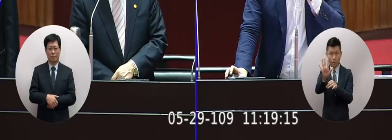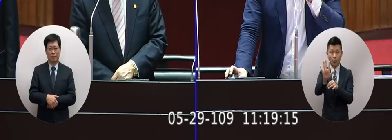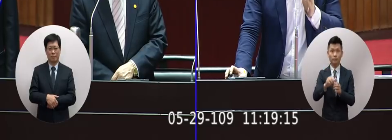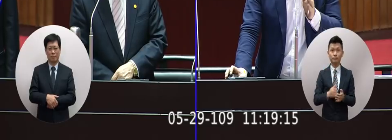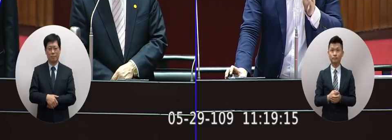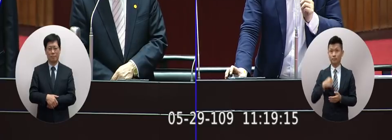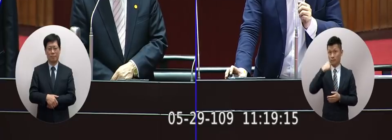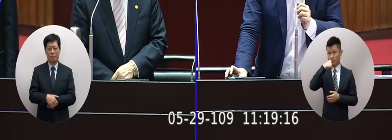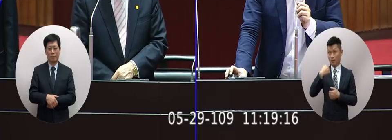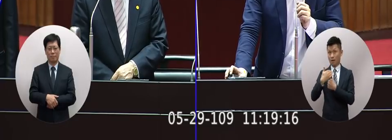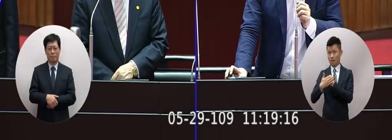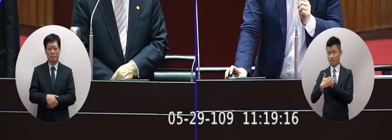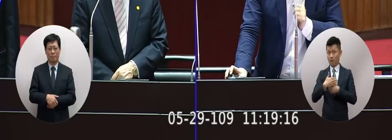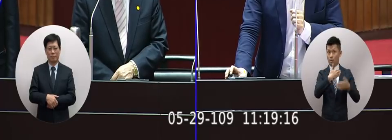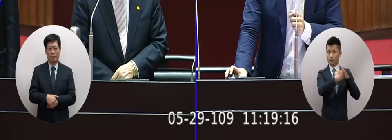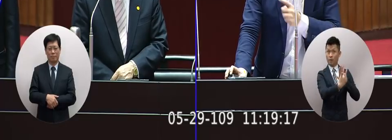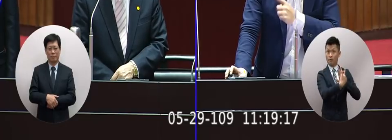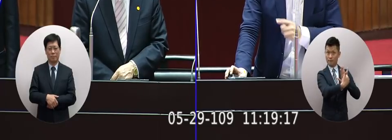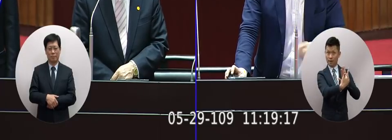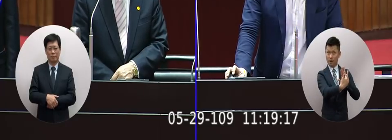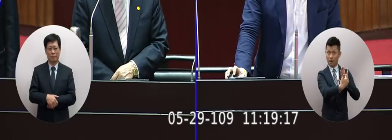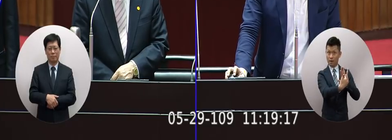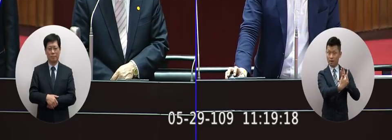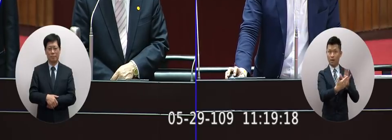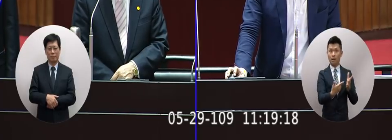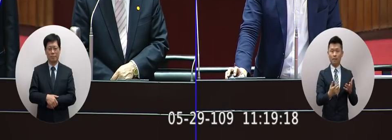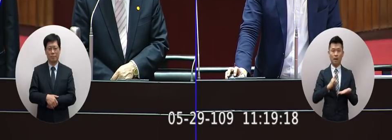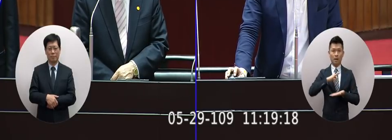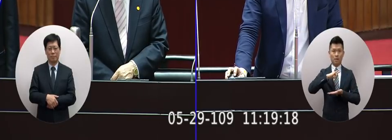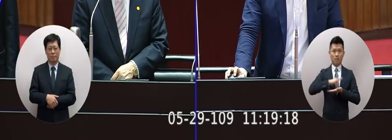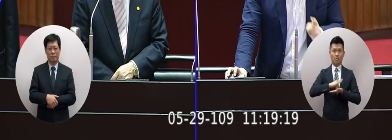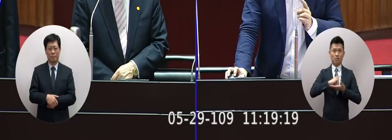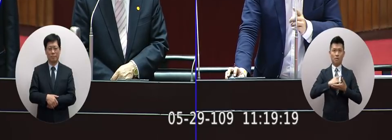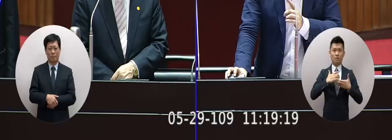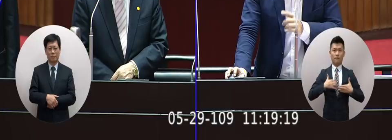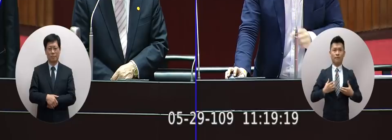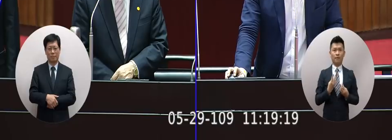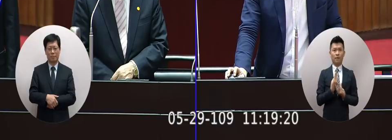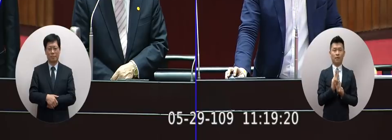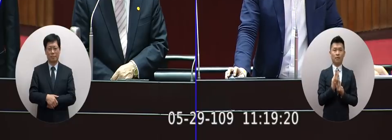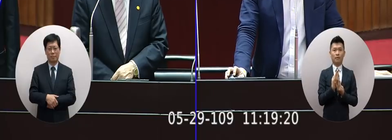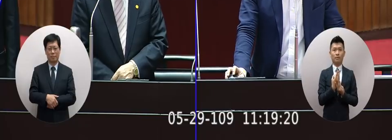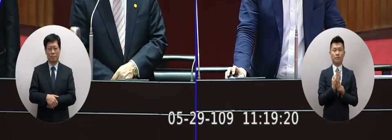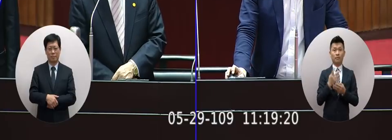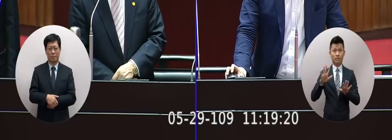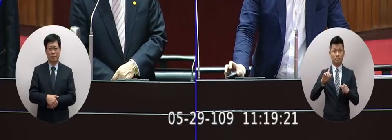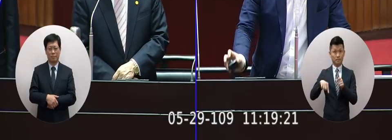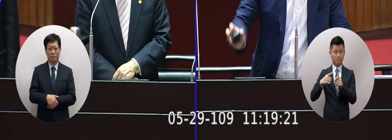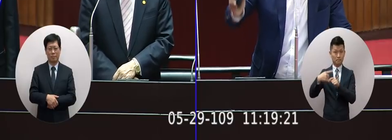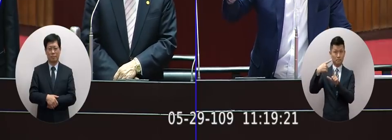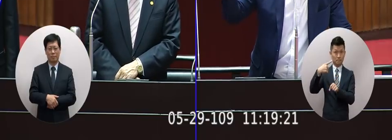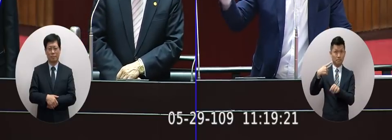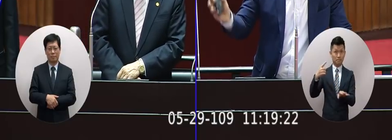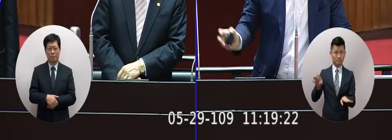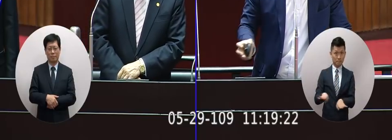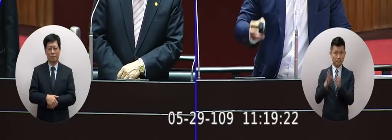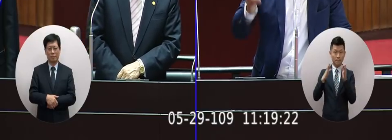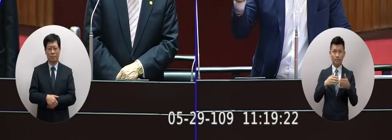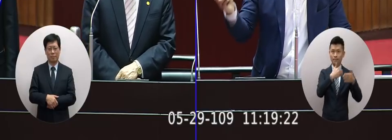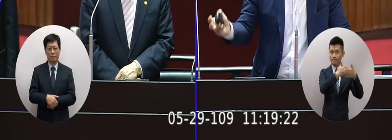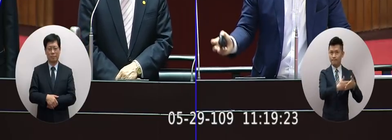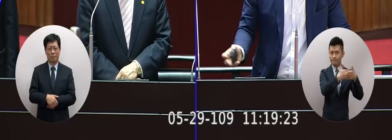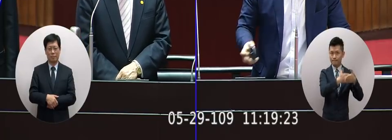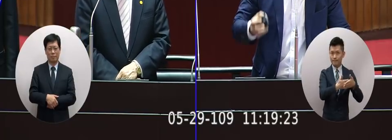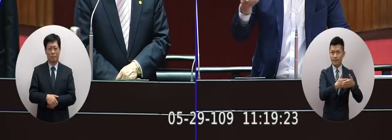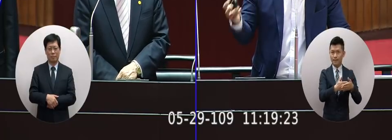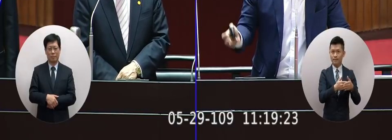分，各地爆发，什么物件爆发？武汉肺炎来爆发。所以为今年年初开始的时阵呢，中国一直不断制